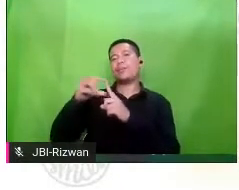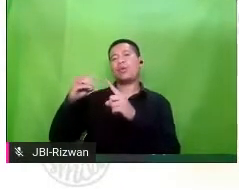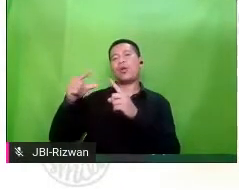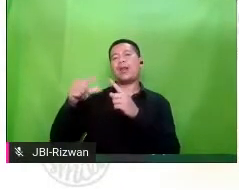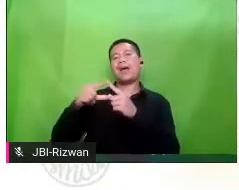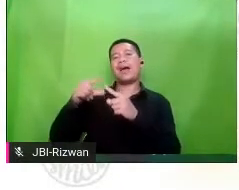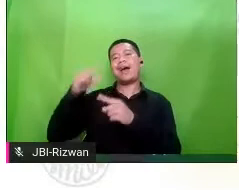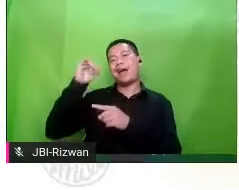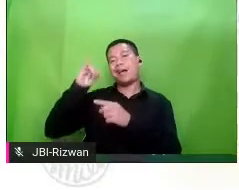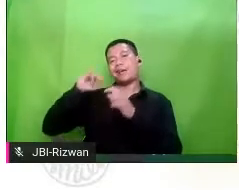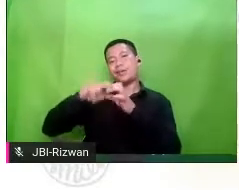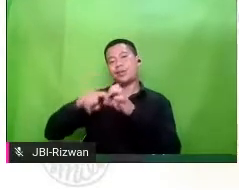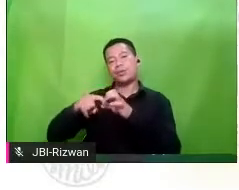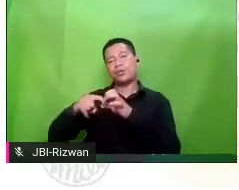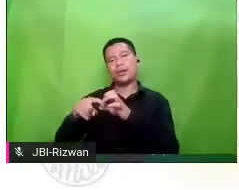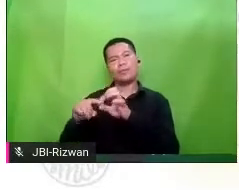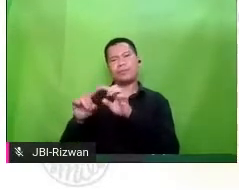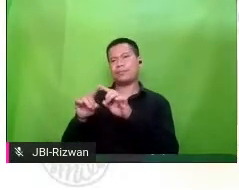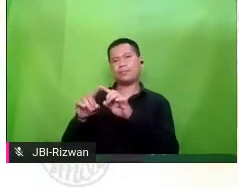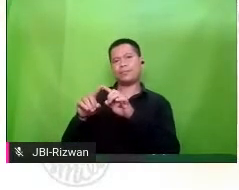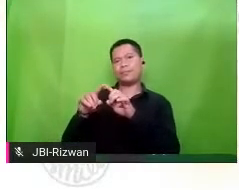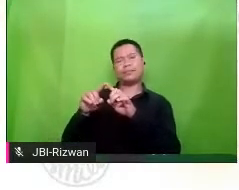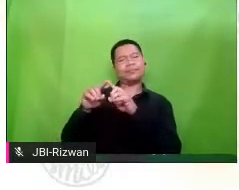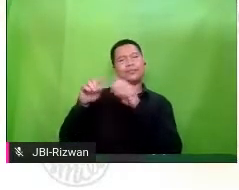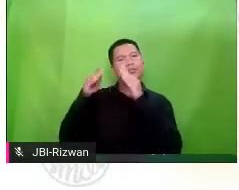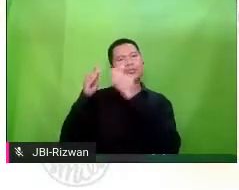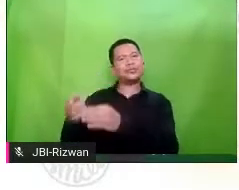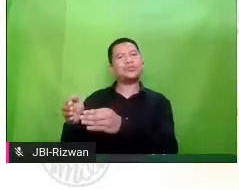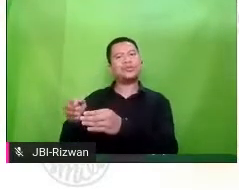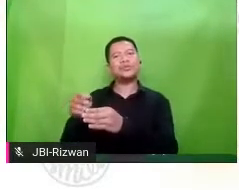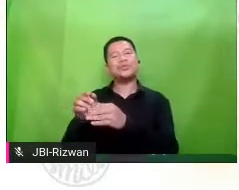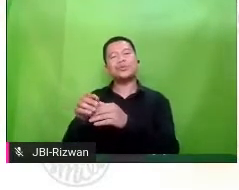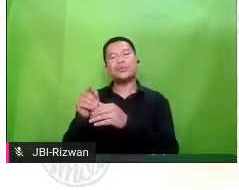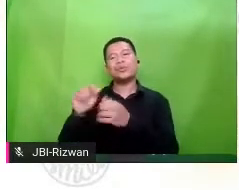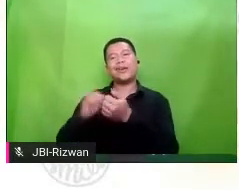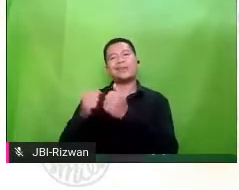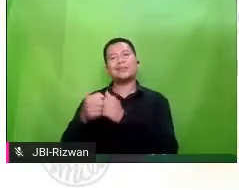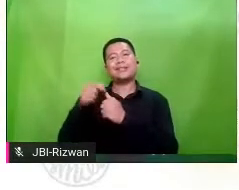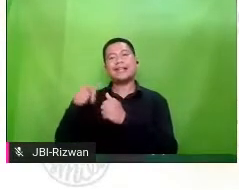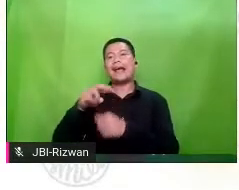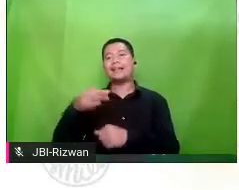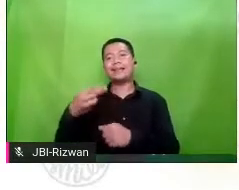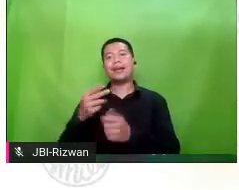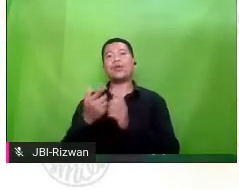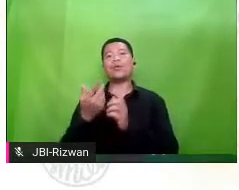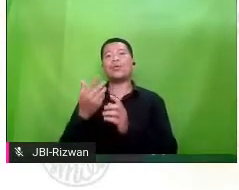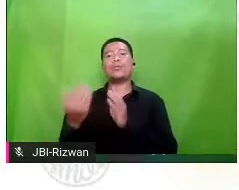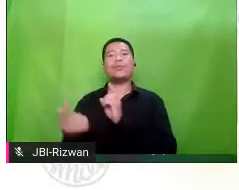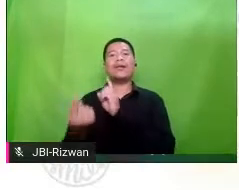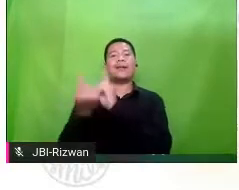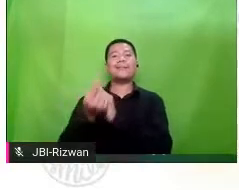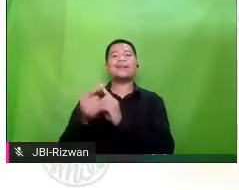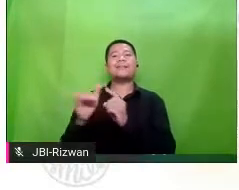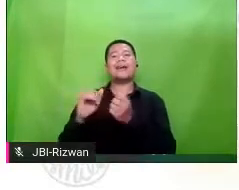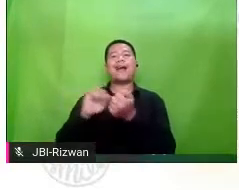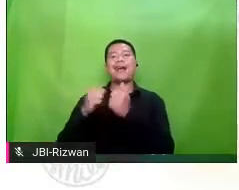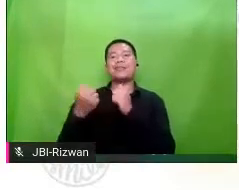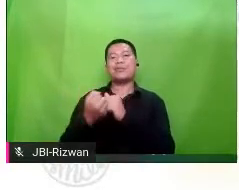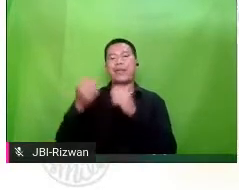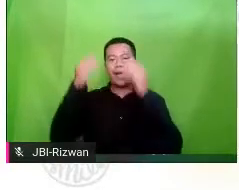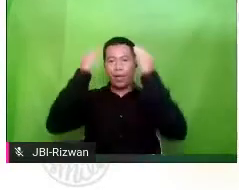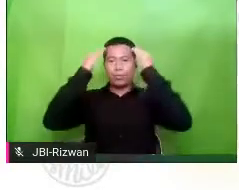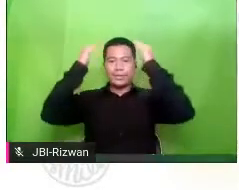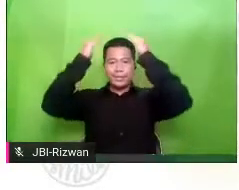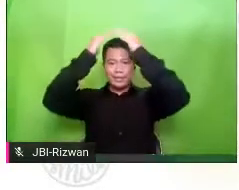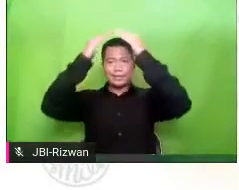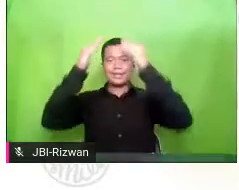sangat tipikal buat kasus ini. Artinya, kalau kita nanti berhadapan dengan kasus autisme, kita akan lihat sebagian besar